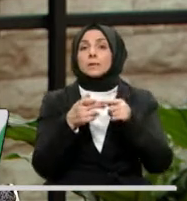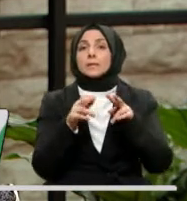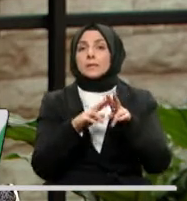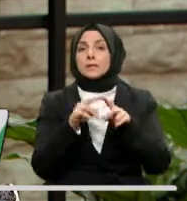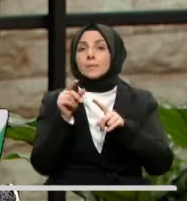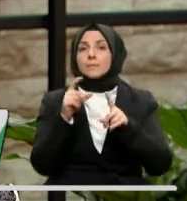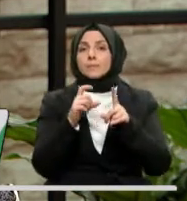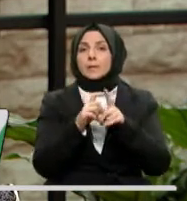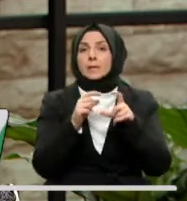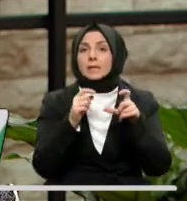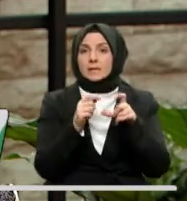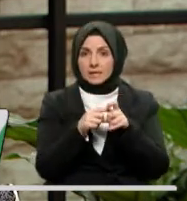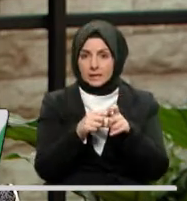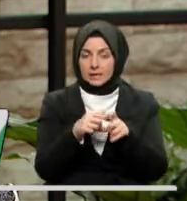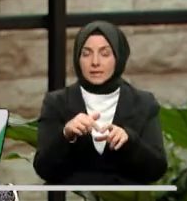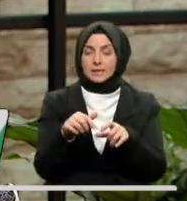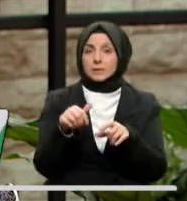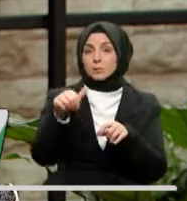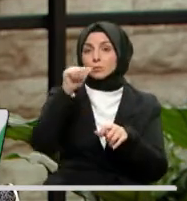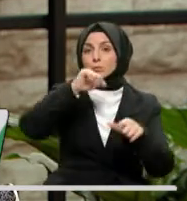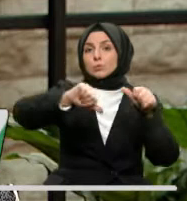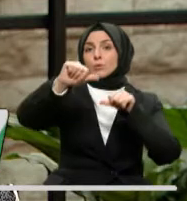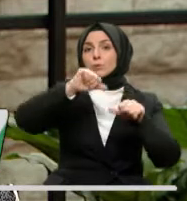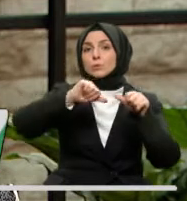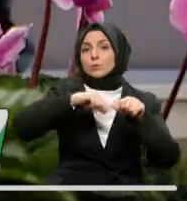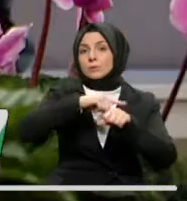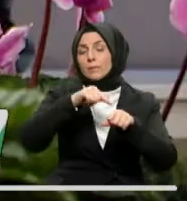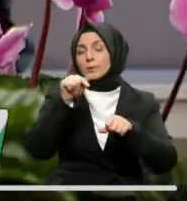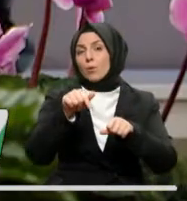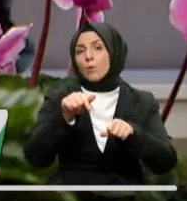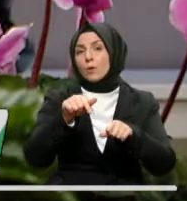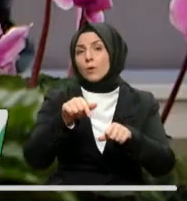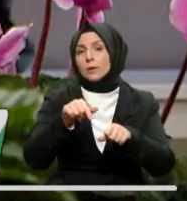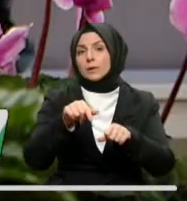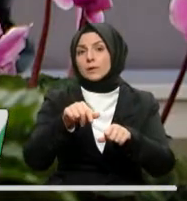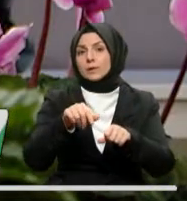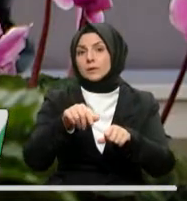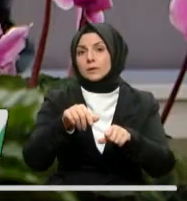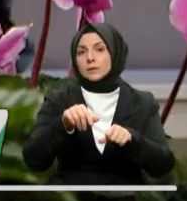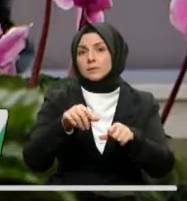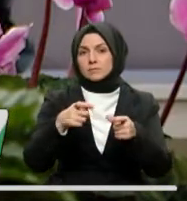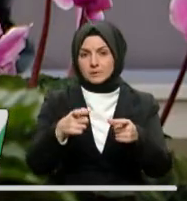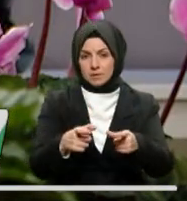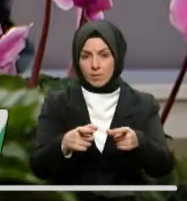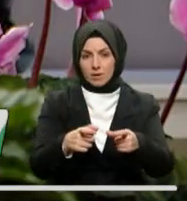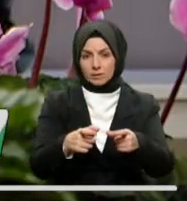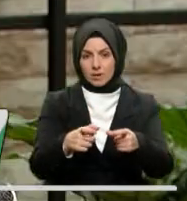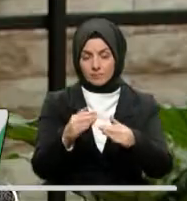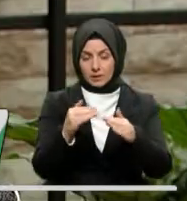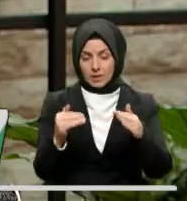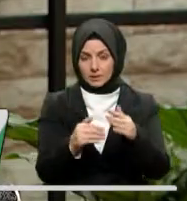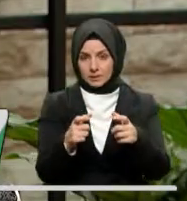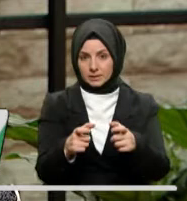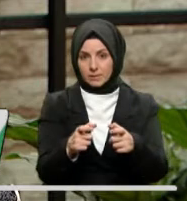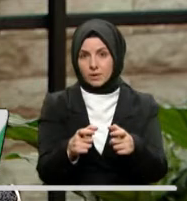altı tabakta en fazla yarım saat bekleyeceksiniz ya o topa boş atacaksın 8 suyu böyle üst kısımdan koymamız da bir sıkıntı yok iki şekilde